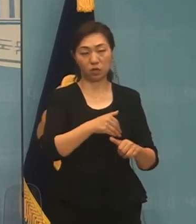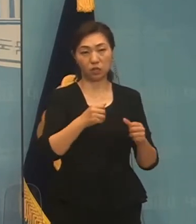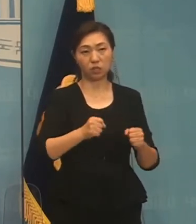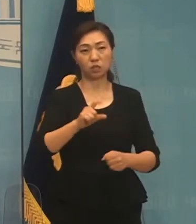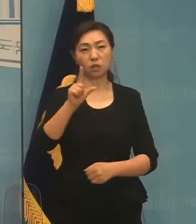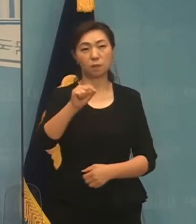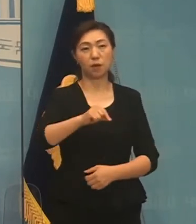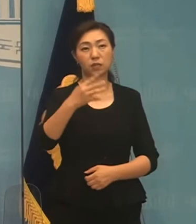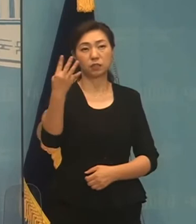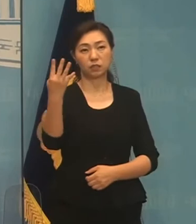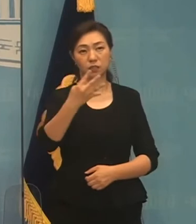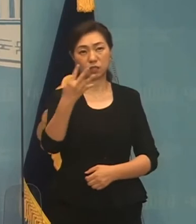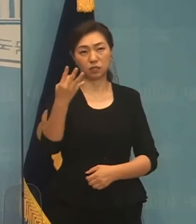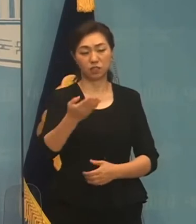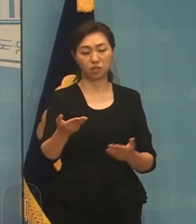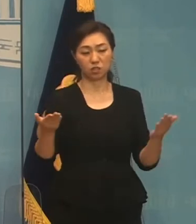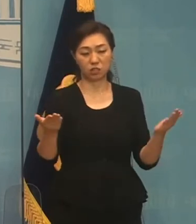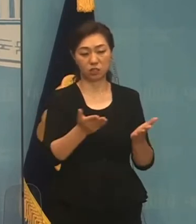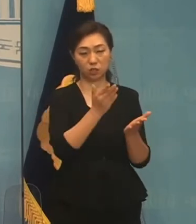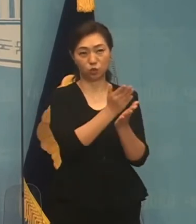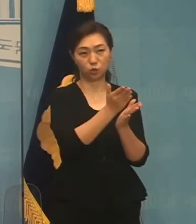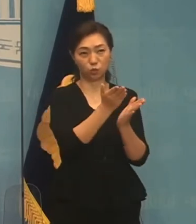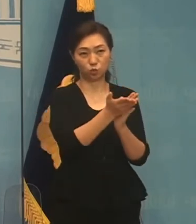14,000개의 직업을